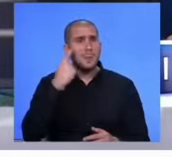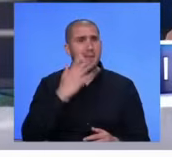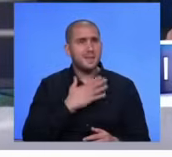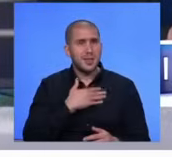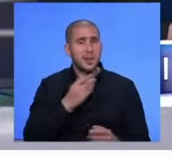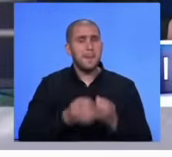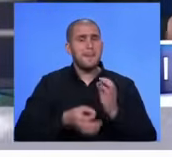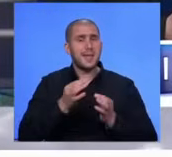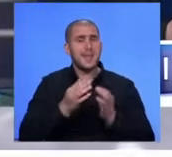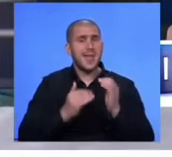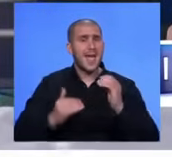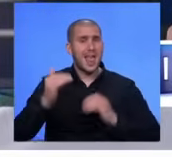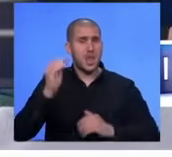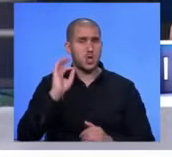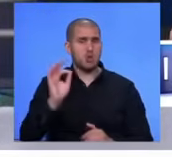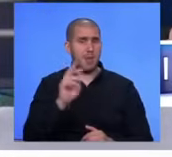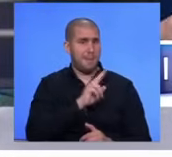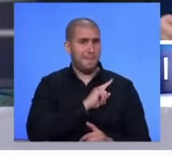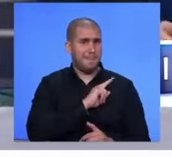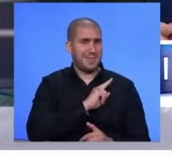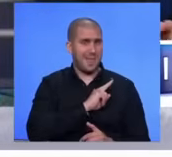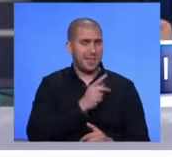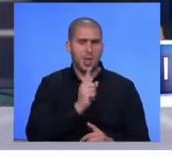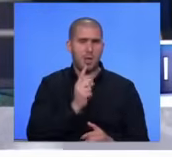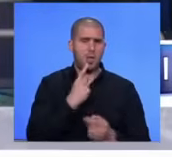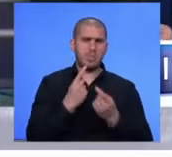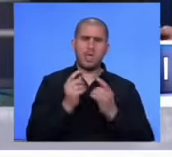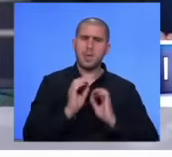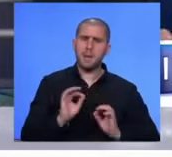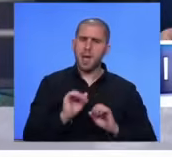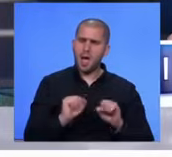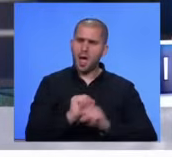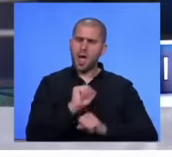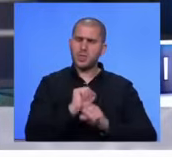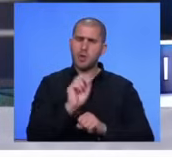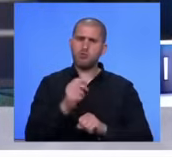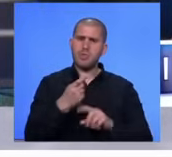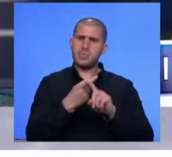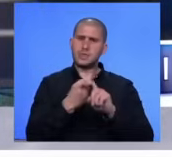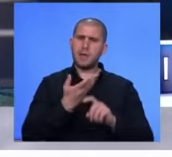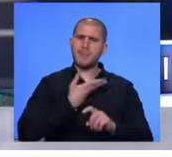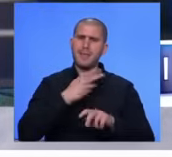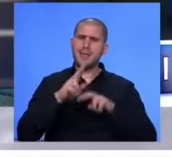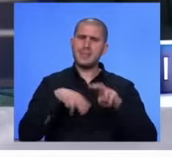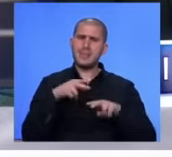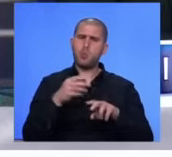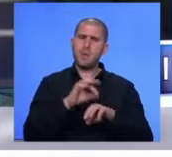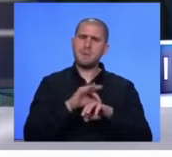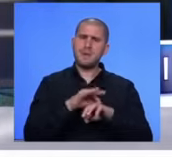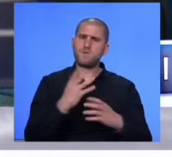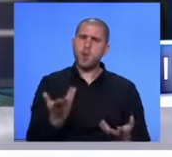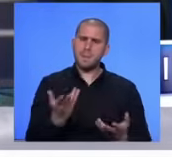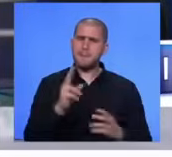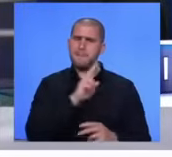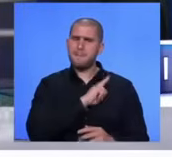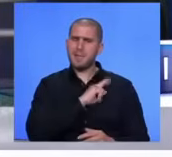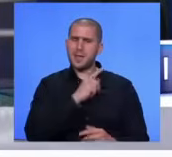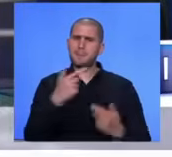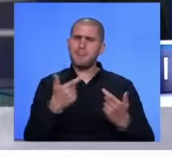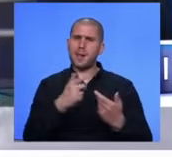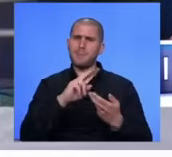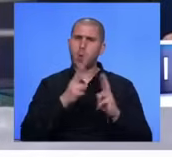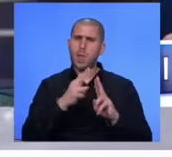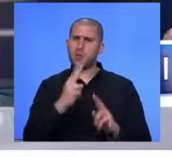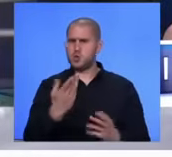בית הדין העליון של בריטניה לא דן בעתירות של נאצים לקבל טיפולים רפואיים בבריטניה במלחמת העולם